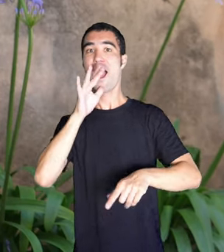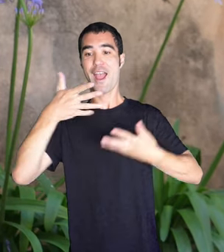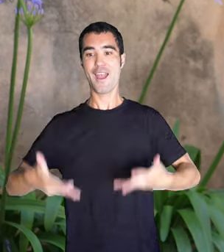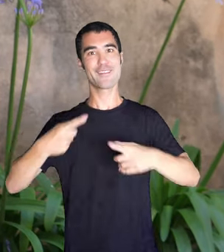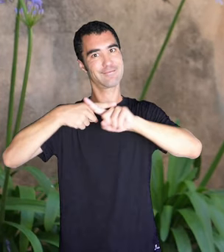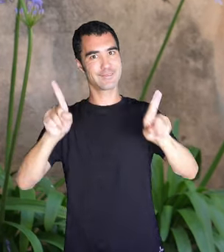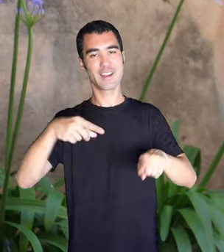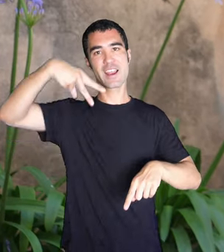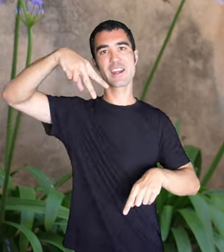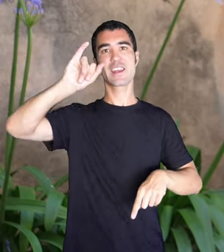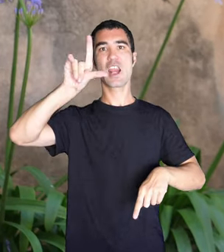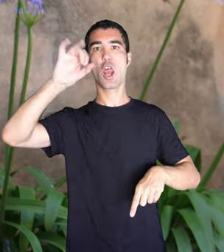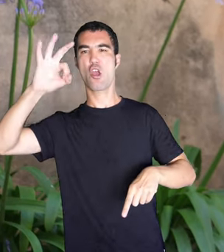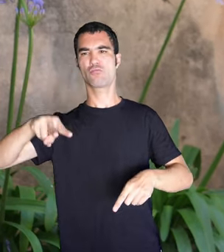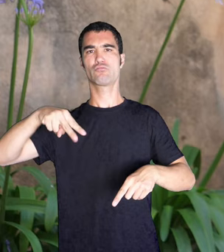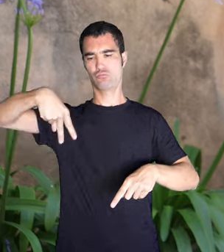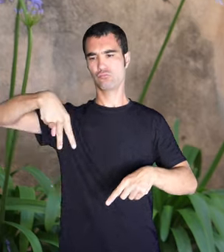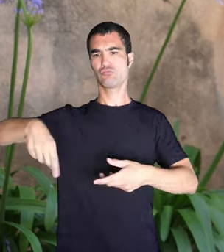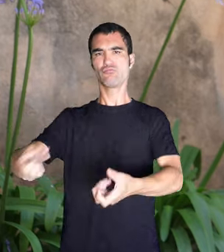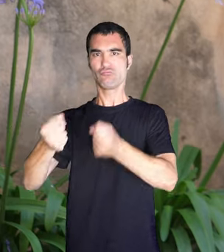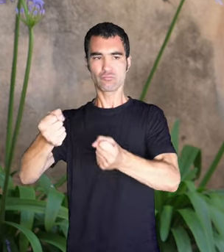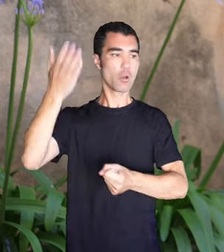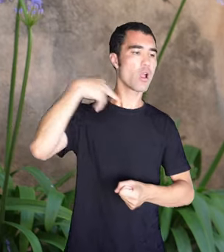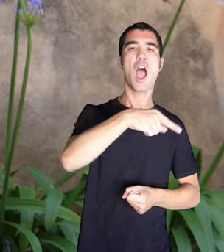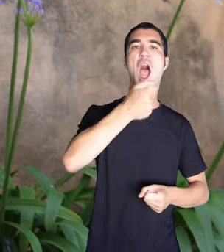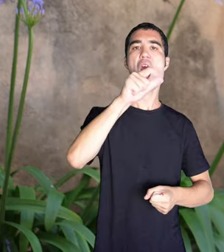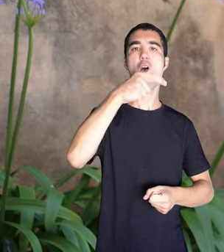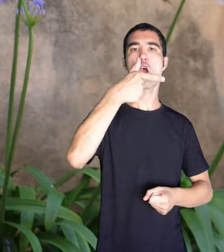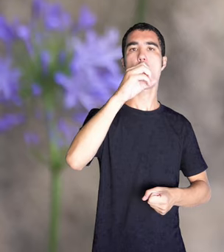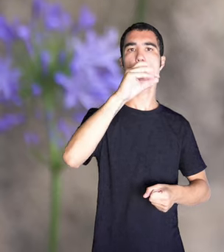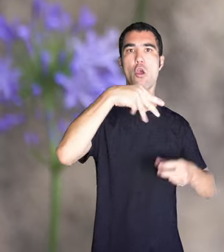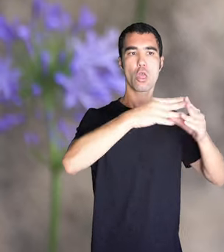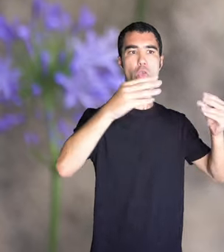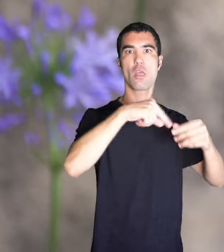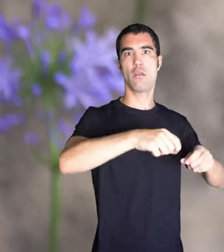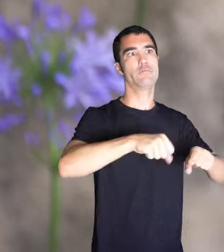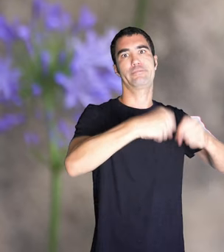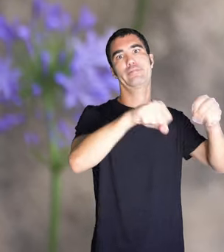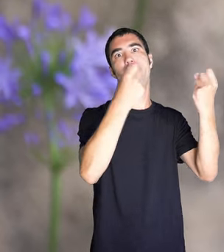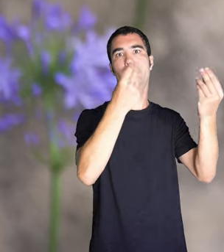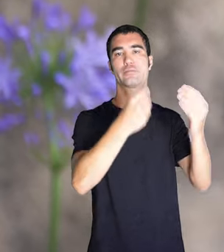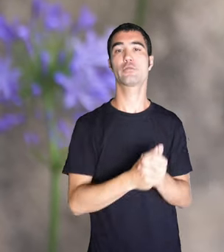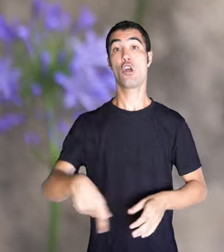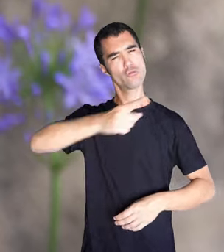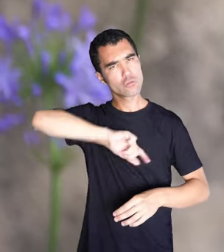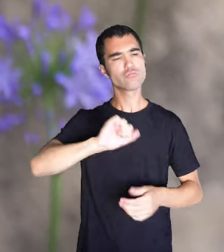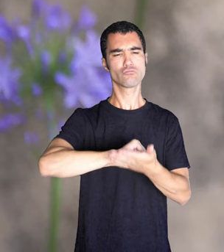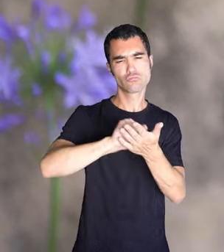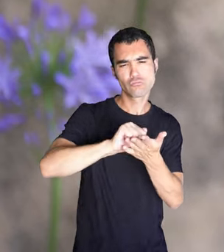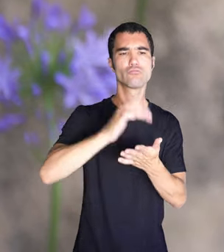i són més fortes, llavors eren de cotó i s'espanyaven molt més. Nosaltres fèiem el